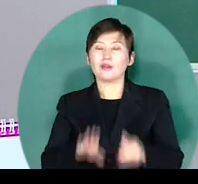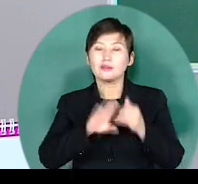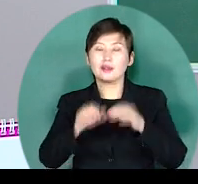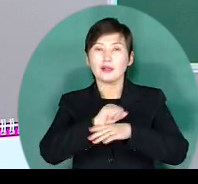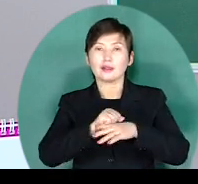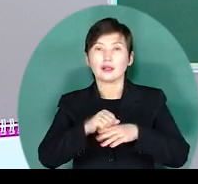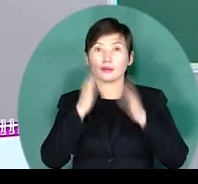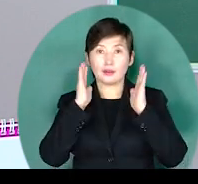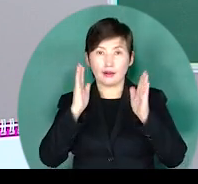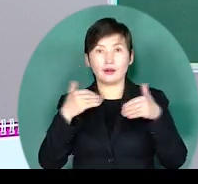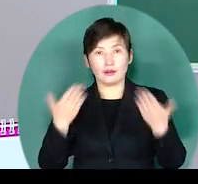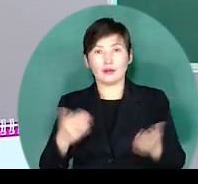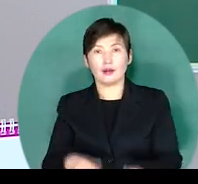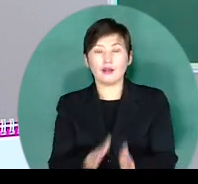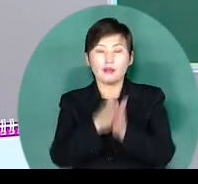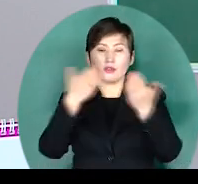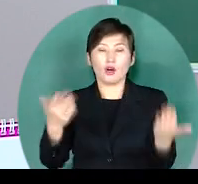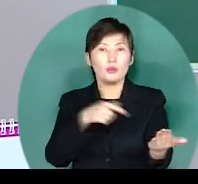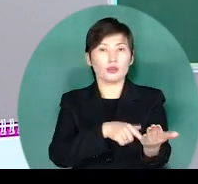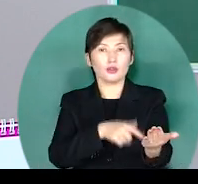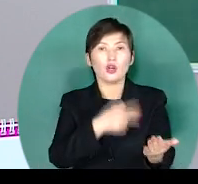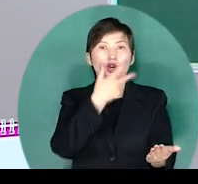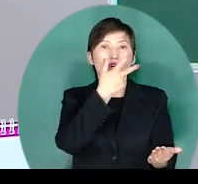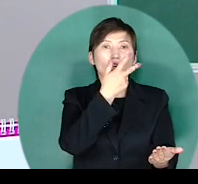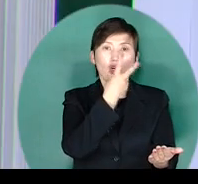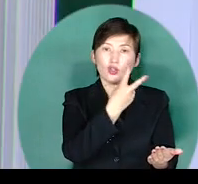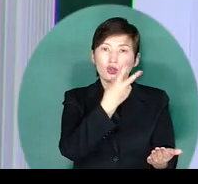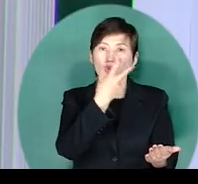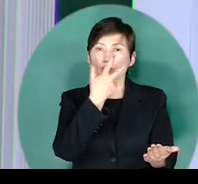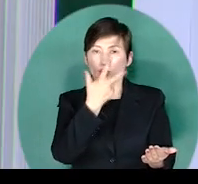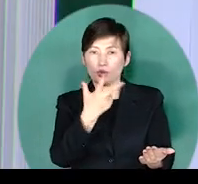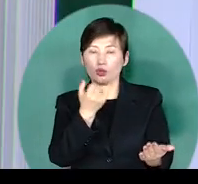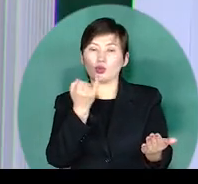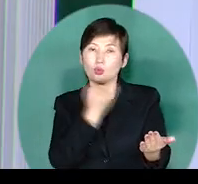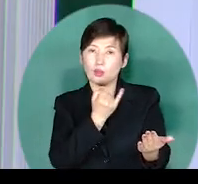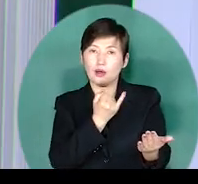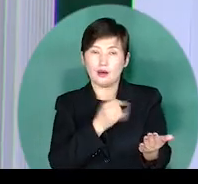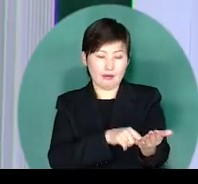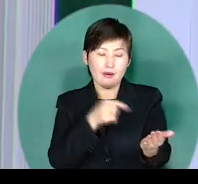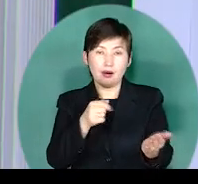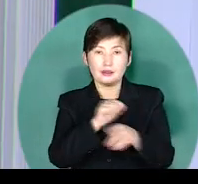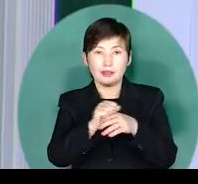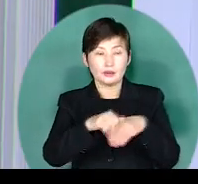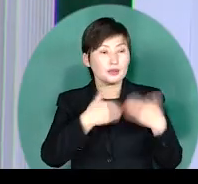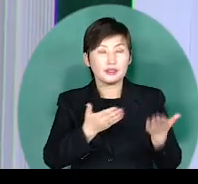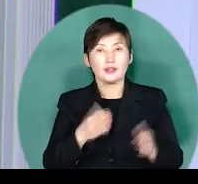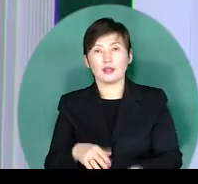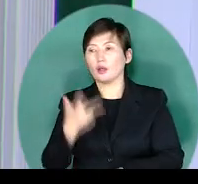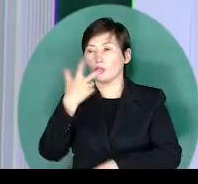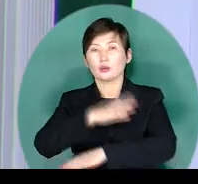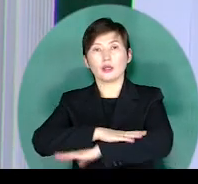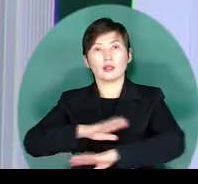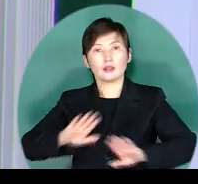Ингээд дараагийнхан даалгавар руугаа орцгоё. Сурхчийн 236 дугаар даалгаврыг гүйцэтгэж байгаарай. 3 дугаар ангийнхан